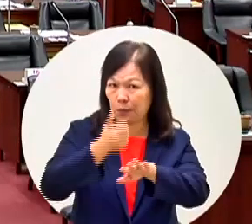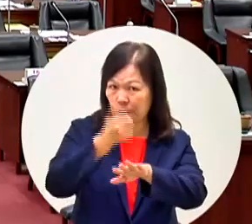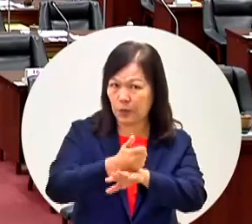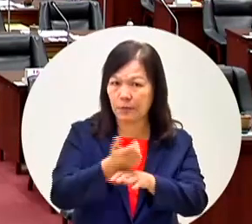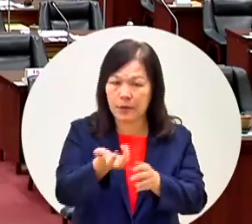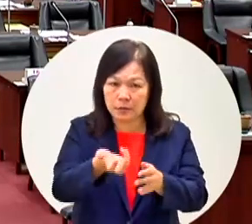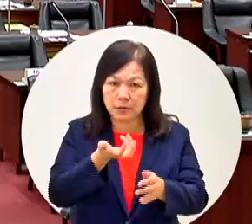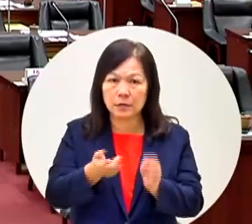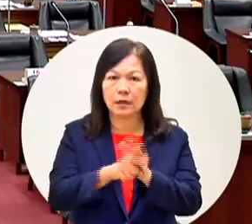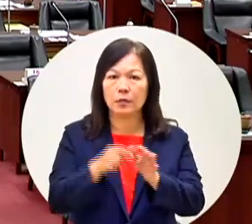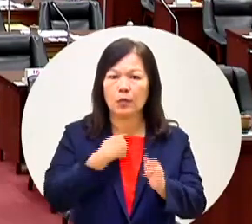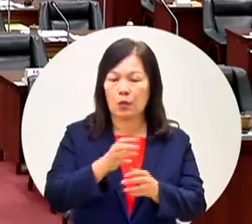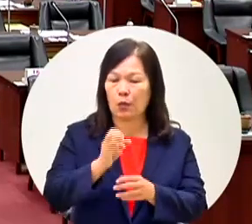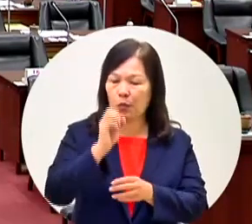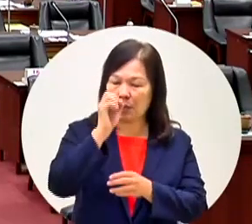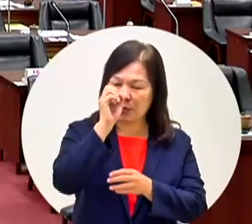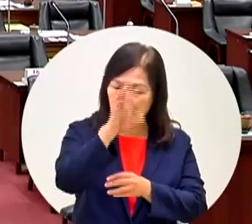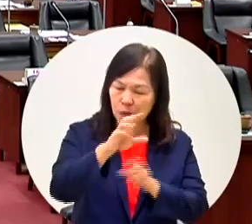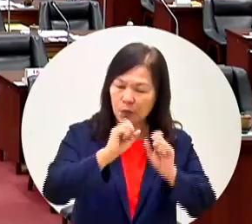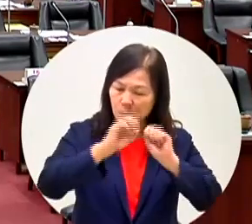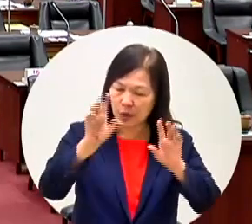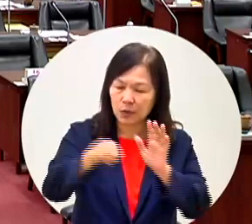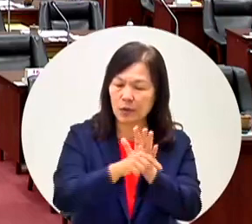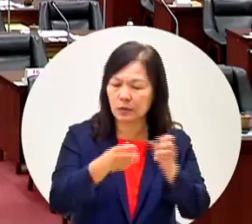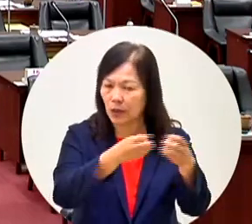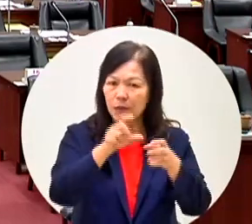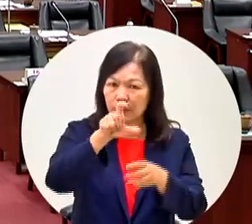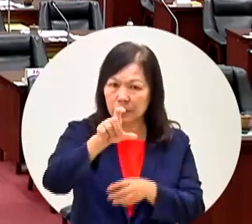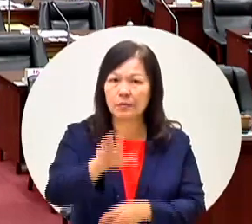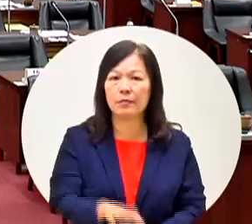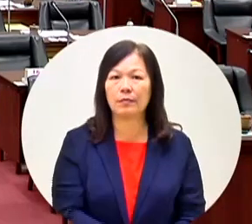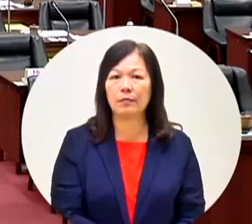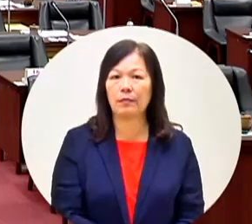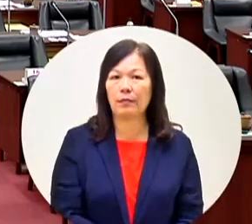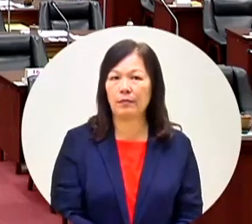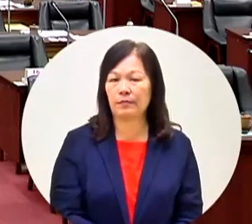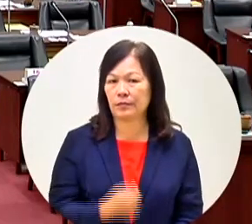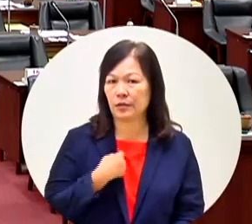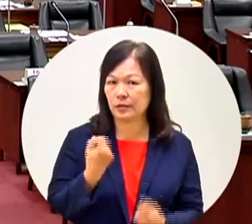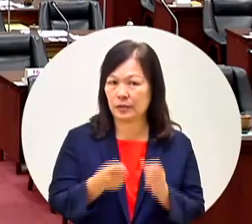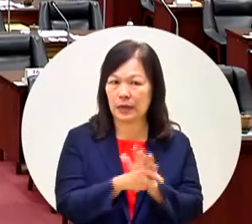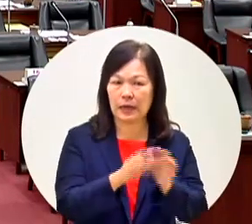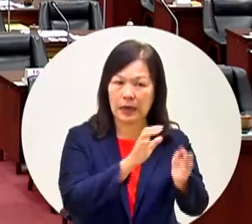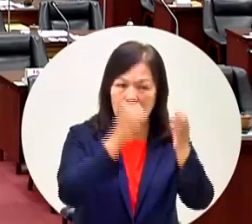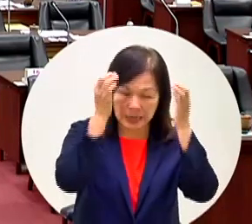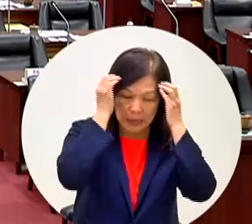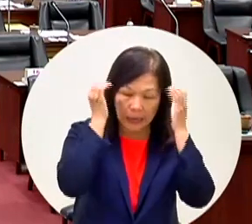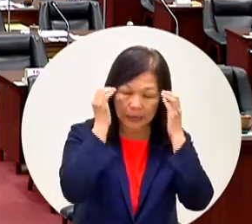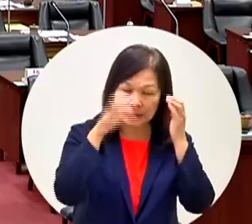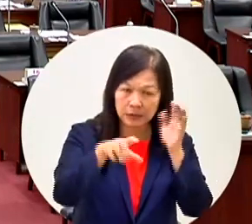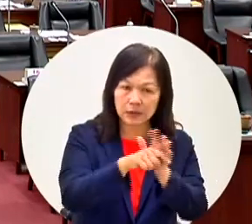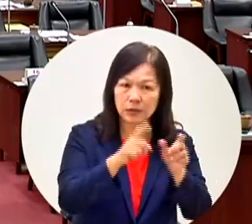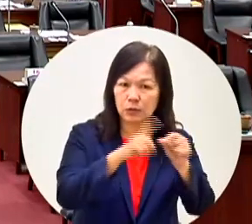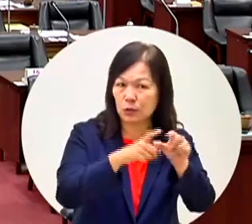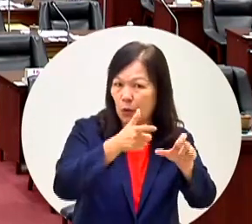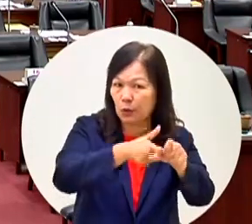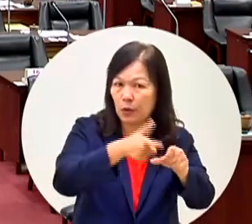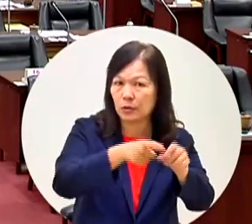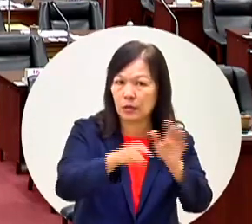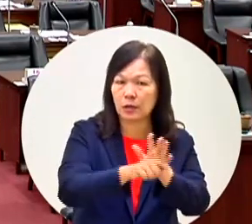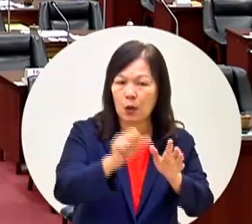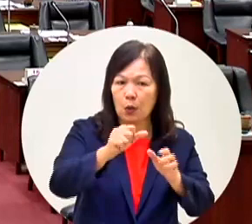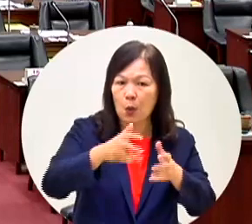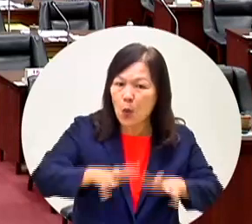子的一个议题，就是要在我们南子区中游的五金纤厂后的场地发